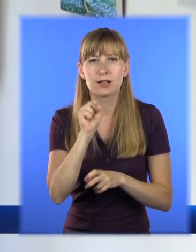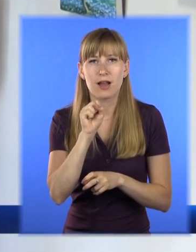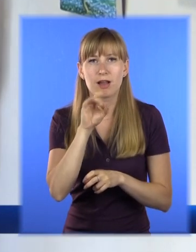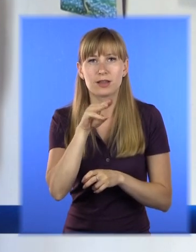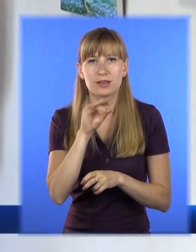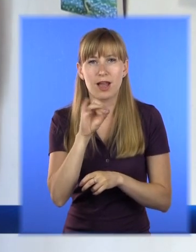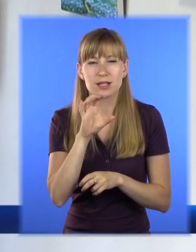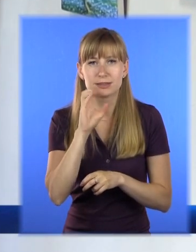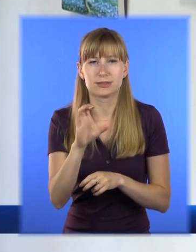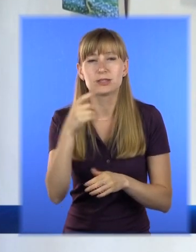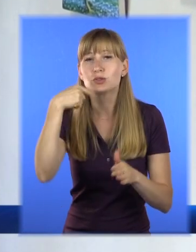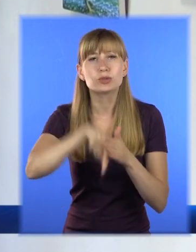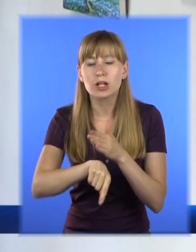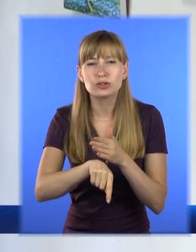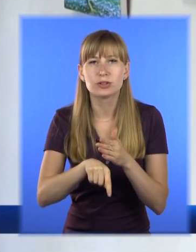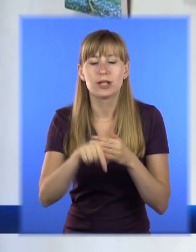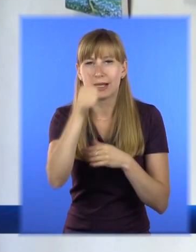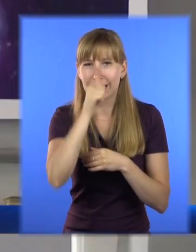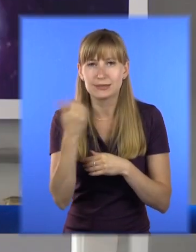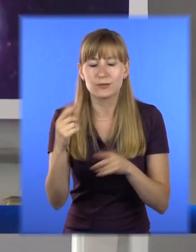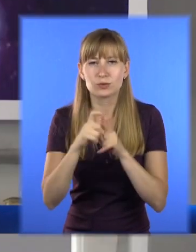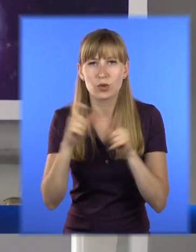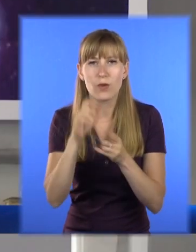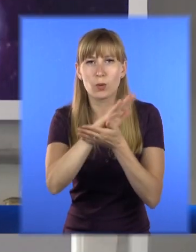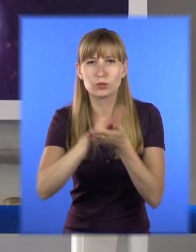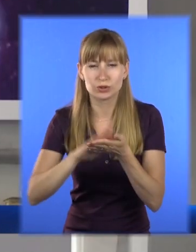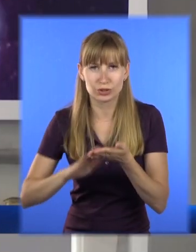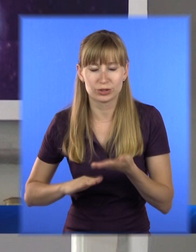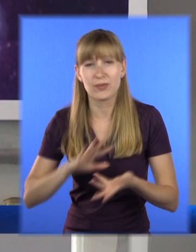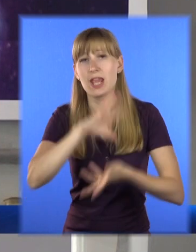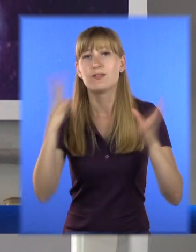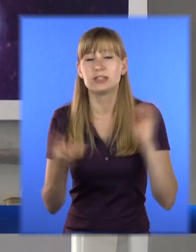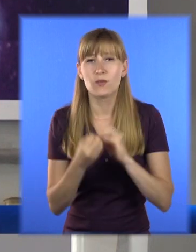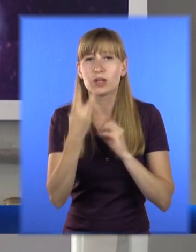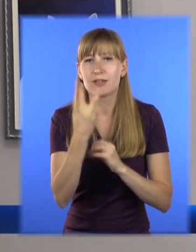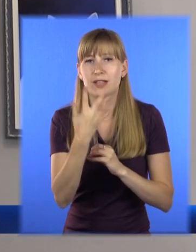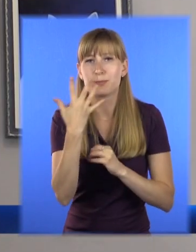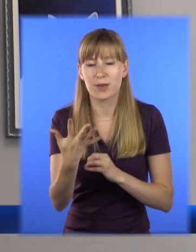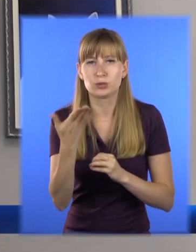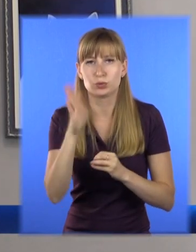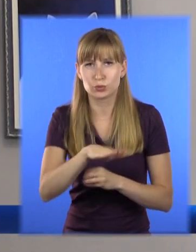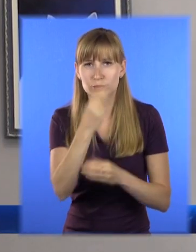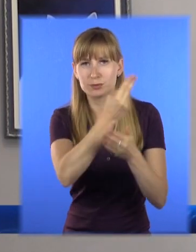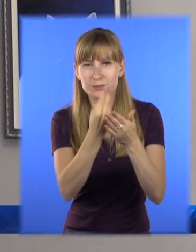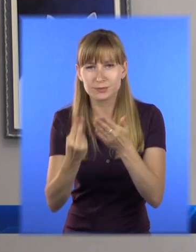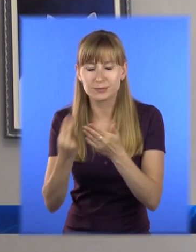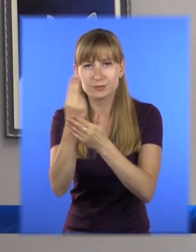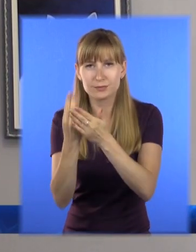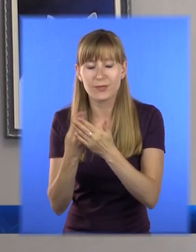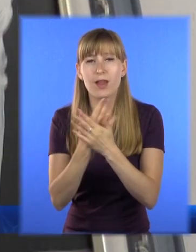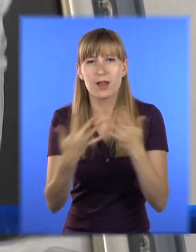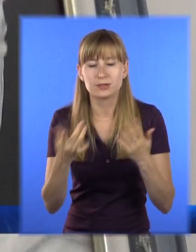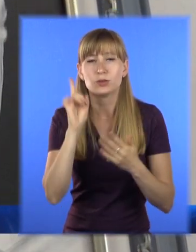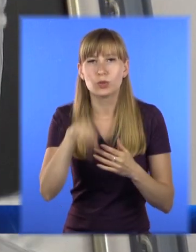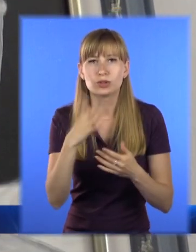Назва виставки – «Катарсис», що в перекладі з грецької означає «очищення». Усього 25 картин. Мандали – немов з іншої планети.